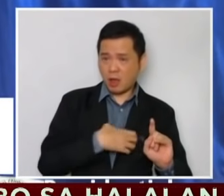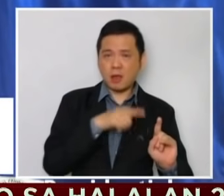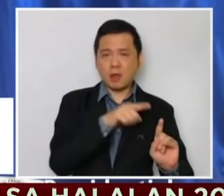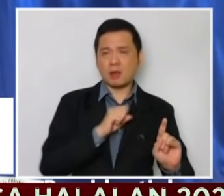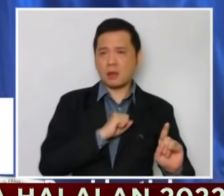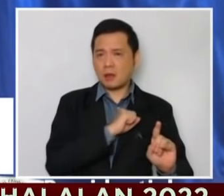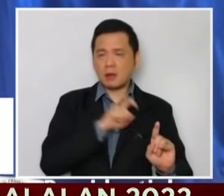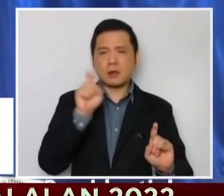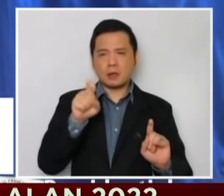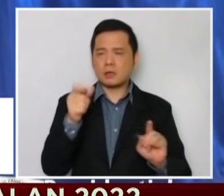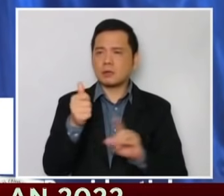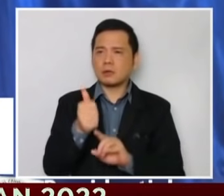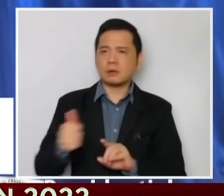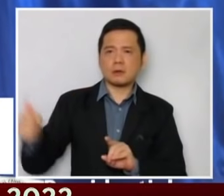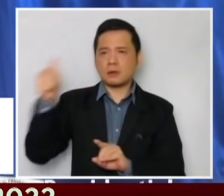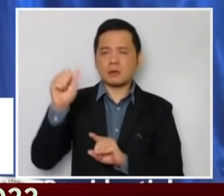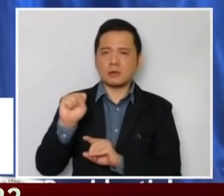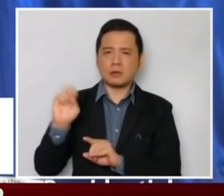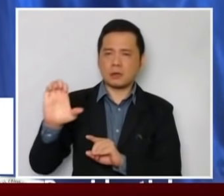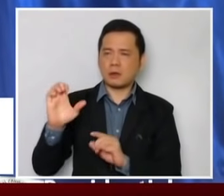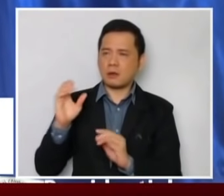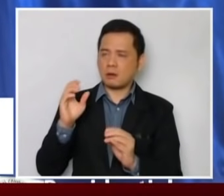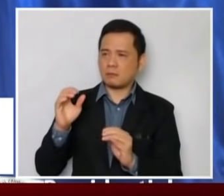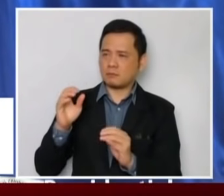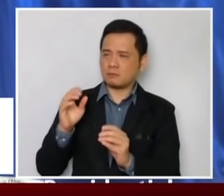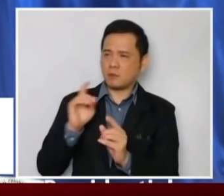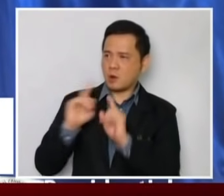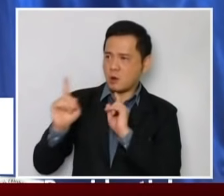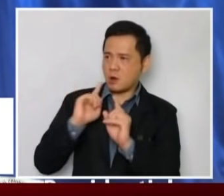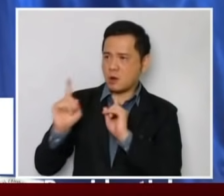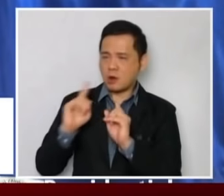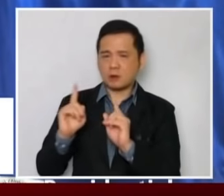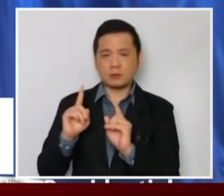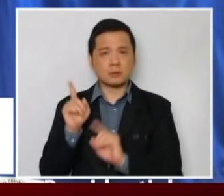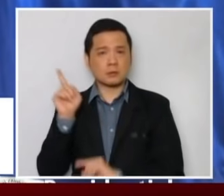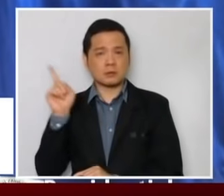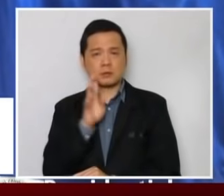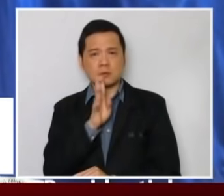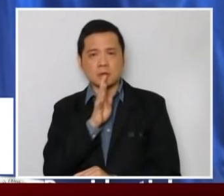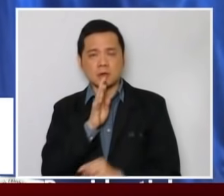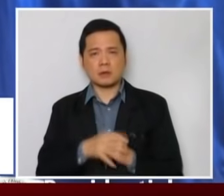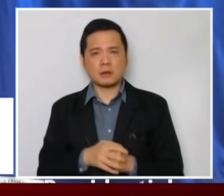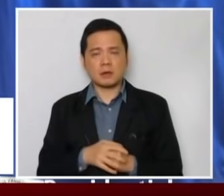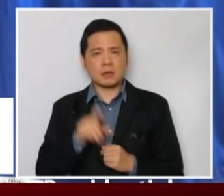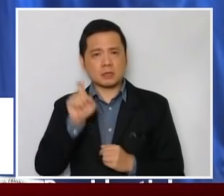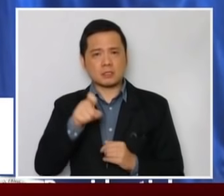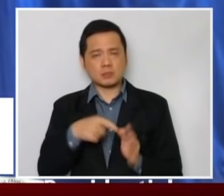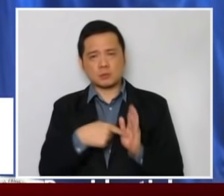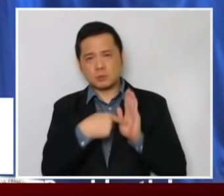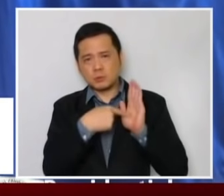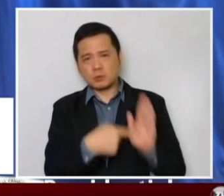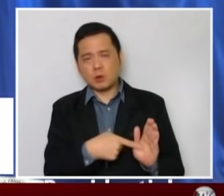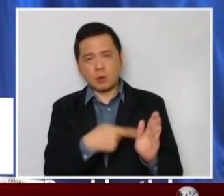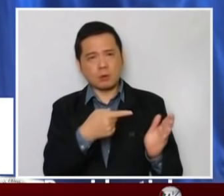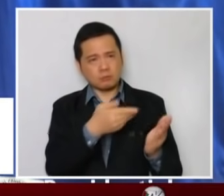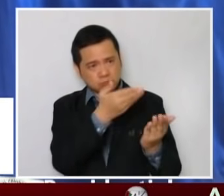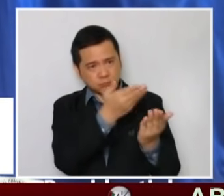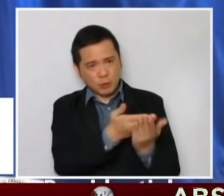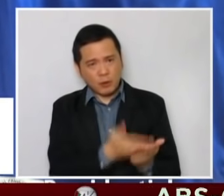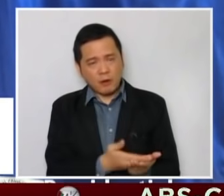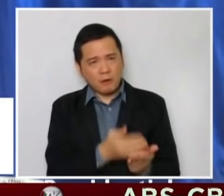recorded in history. It's yung pangyayari sa